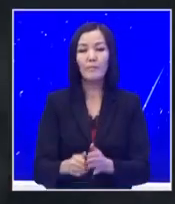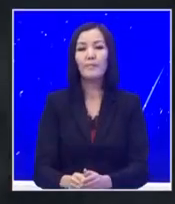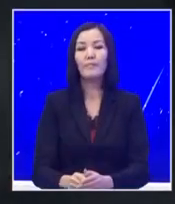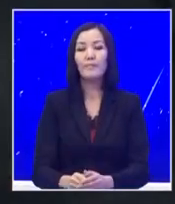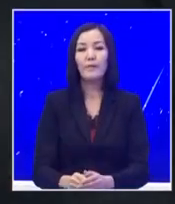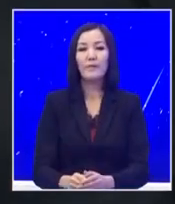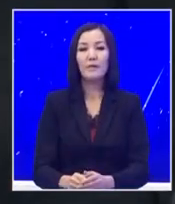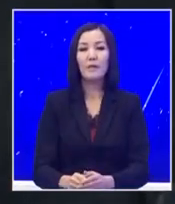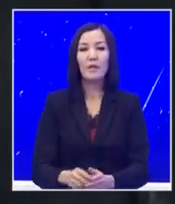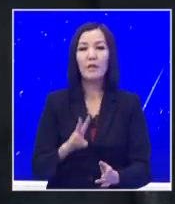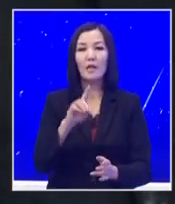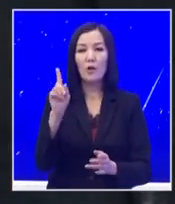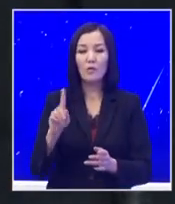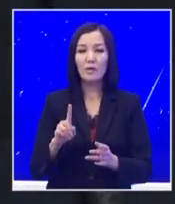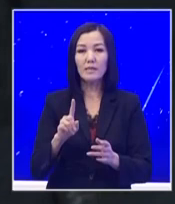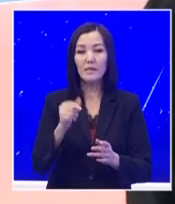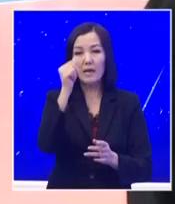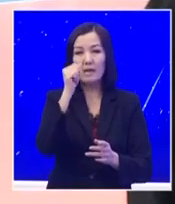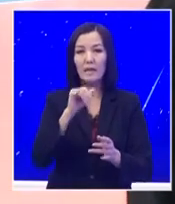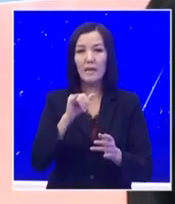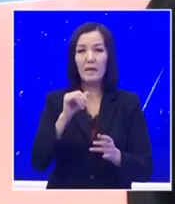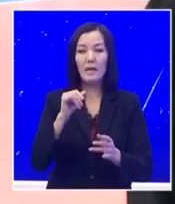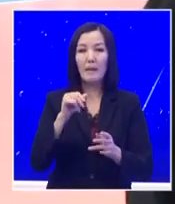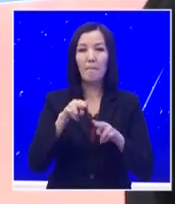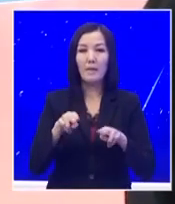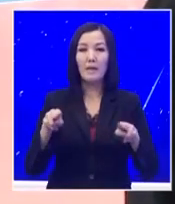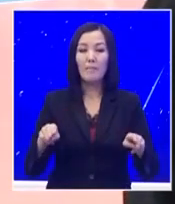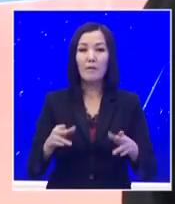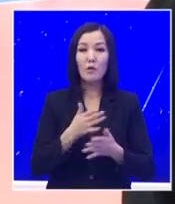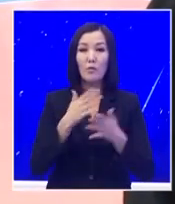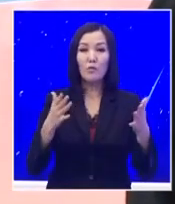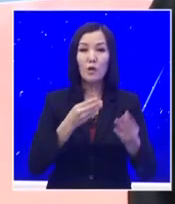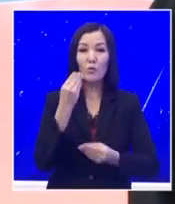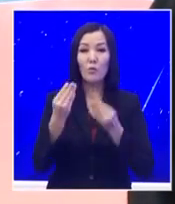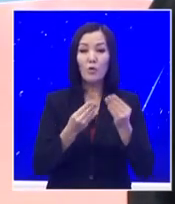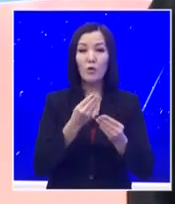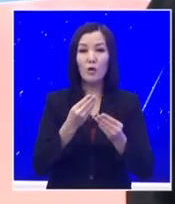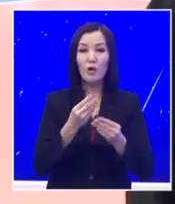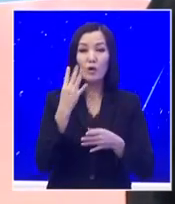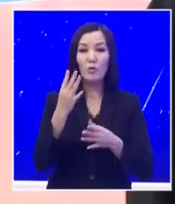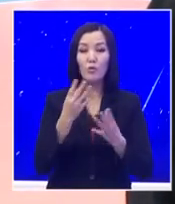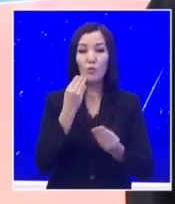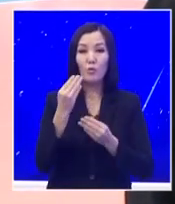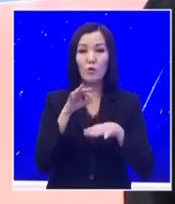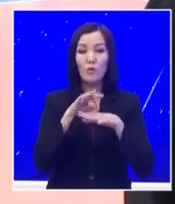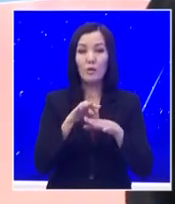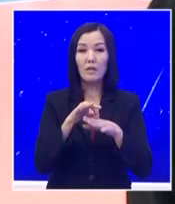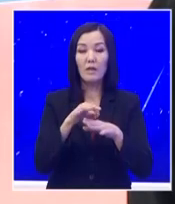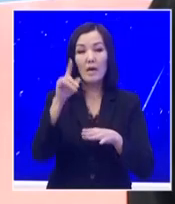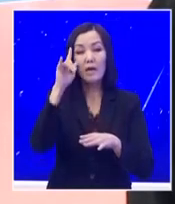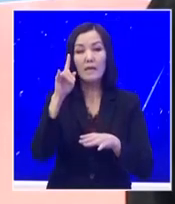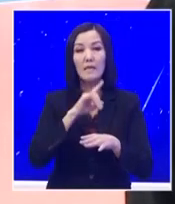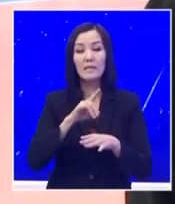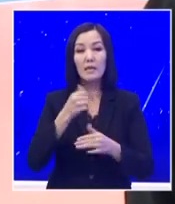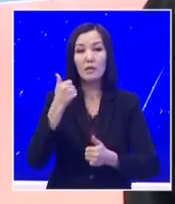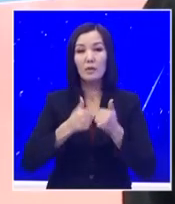Наурыз айында, аяғында Петропавлда үлкен тур өтеді. Ол жерде Жетісу командасы 4 ойын ойнау керек. Сол кезде біз енді Қазақстан